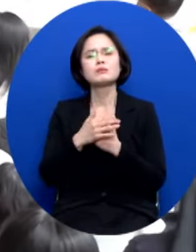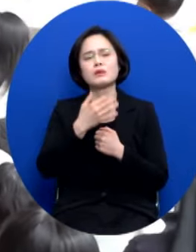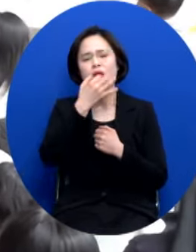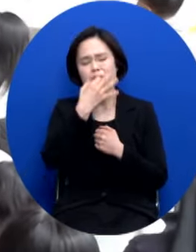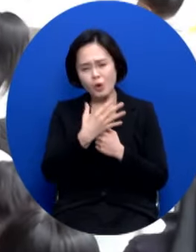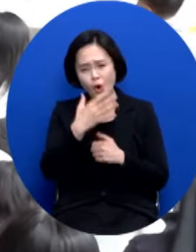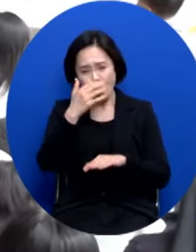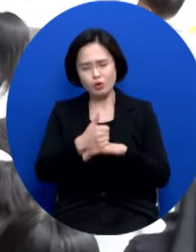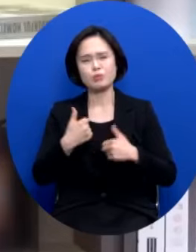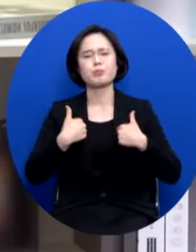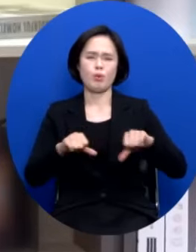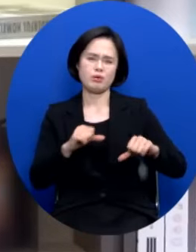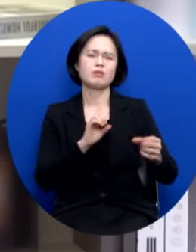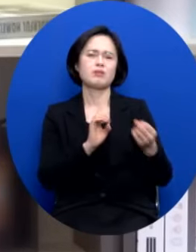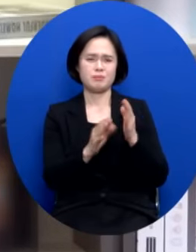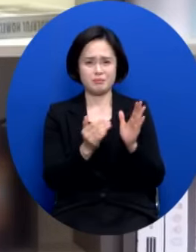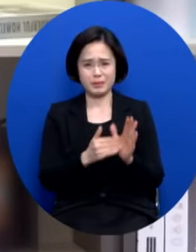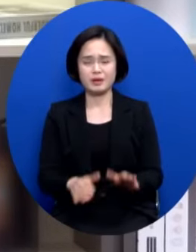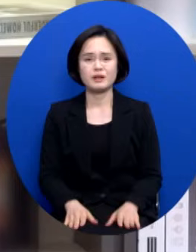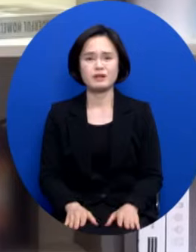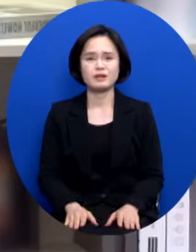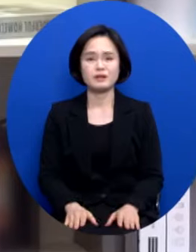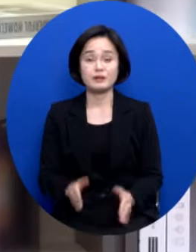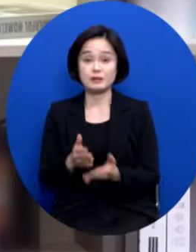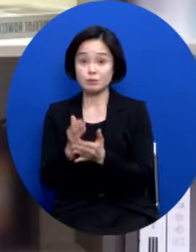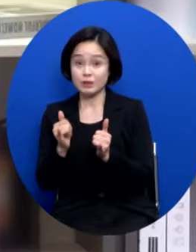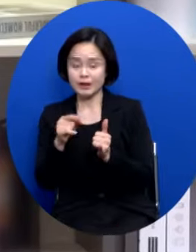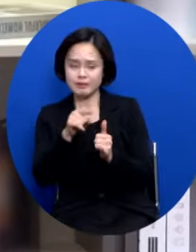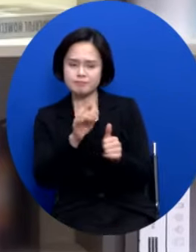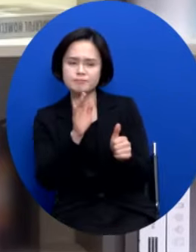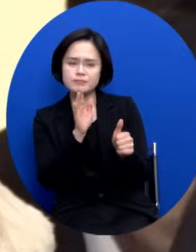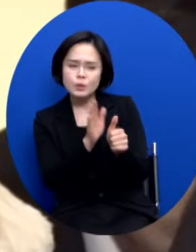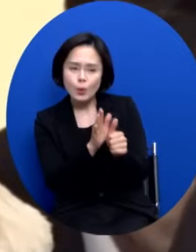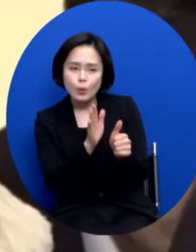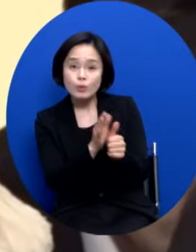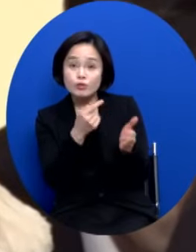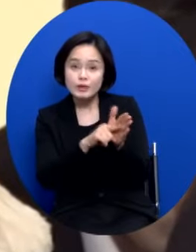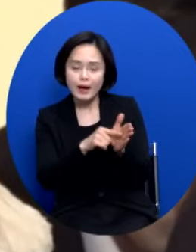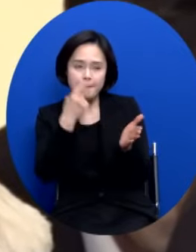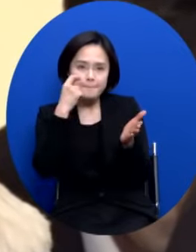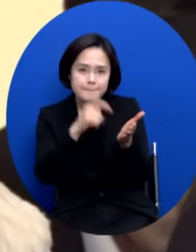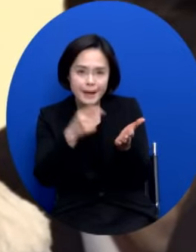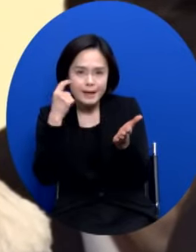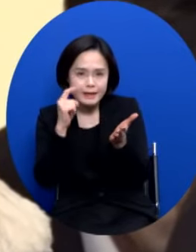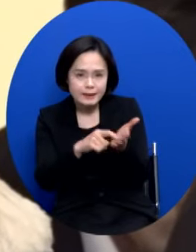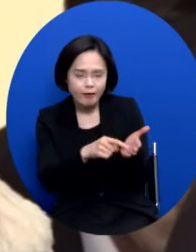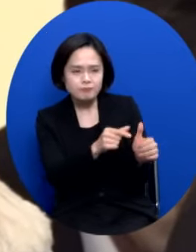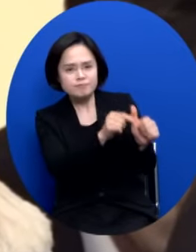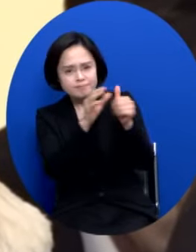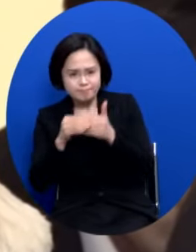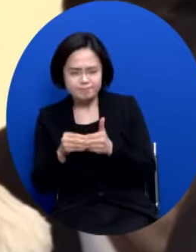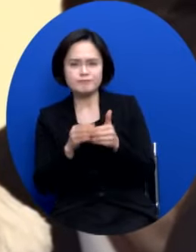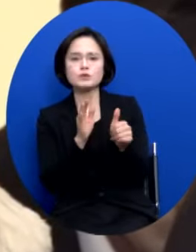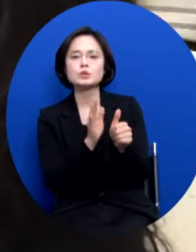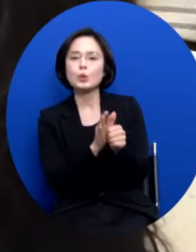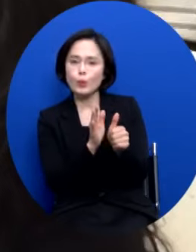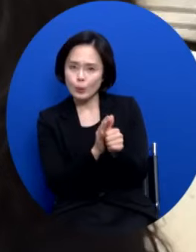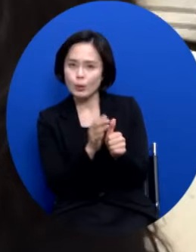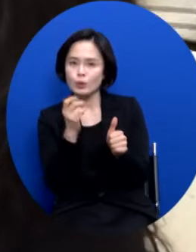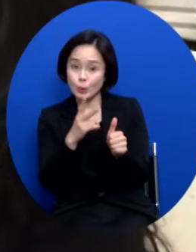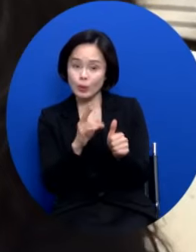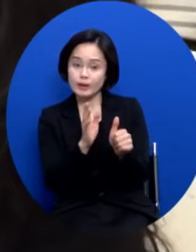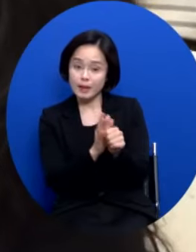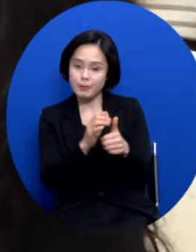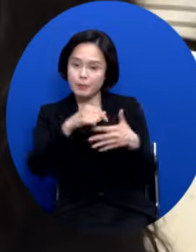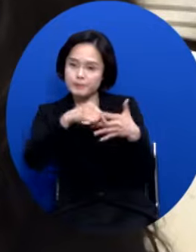임신 청소년 발굴을 위한 네트워크 강화, 인식 개선, 단순 지원이 아닌 개별적 프로그램 지원과